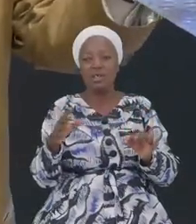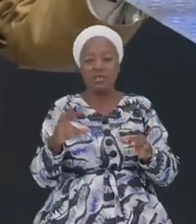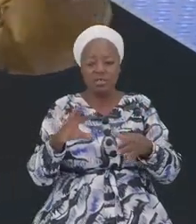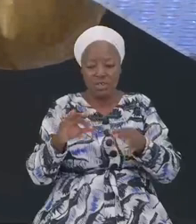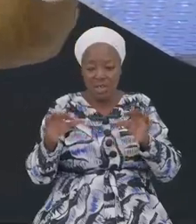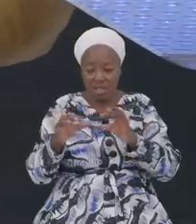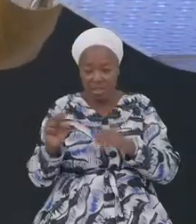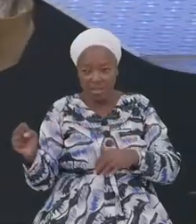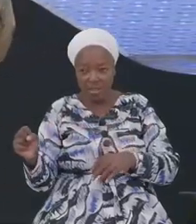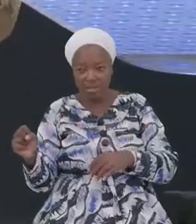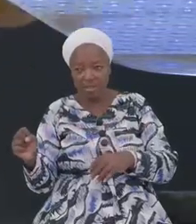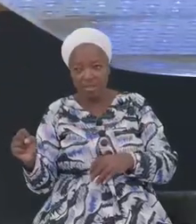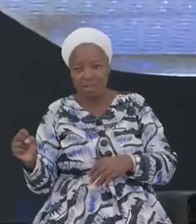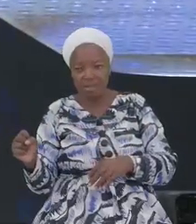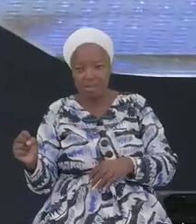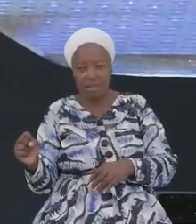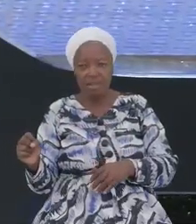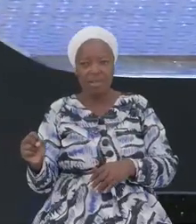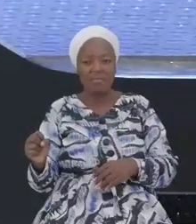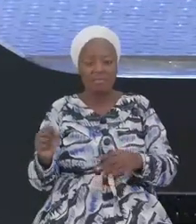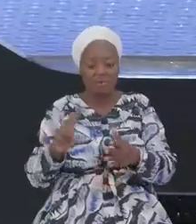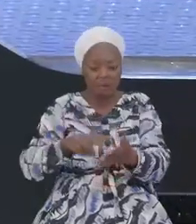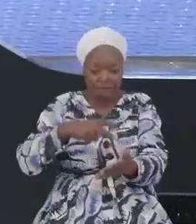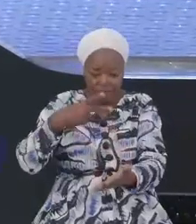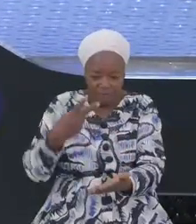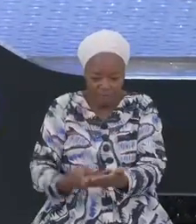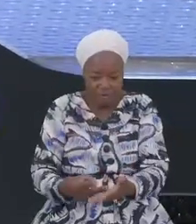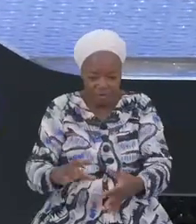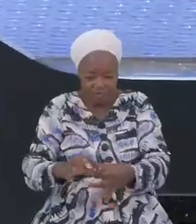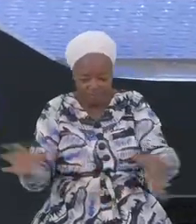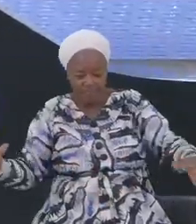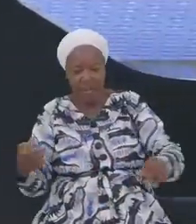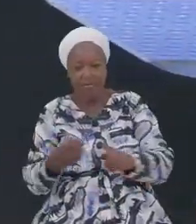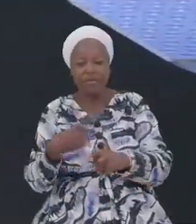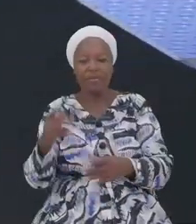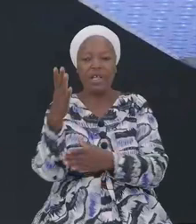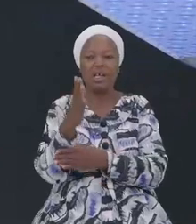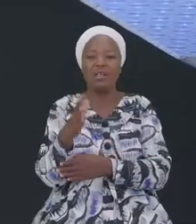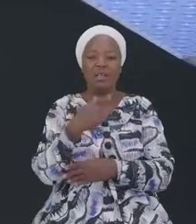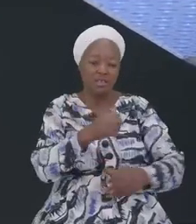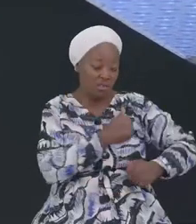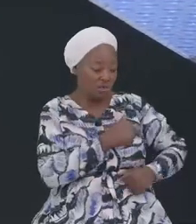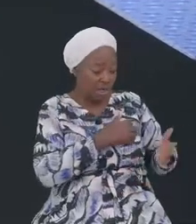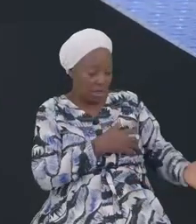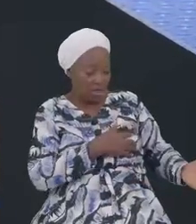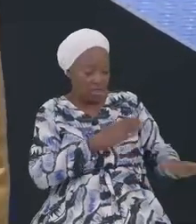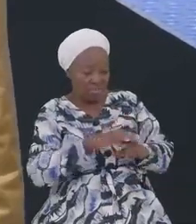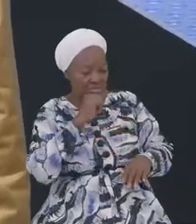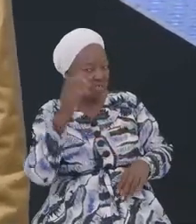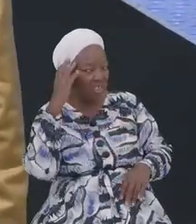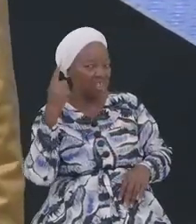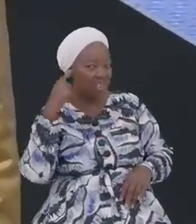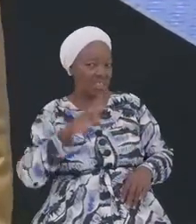les chaînes, au pluriel, tombèrent de ses mains. Les soldats ici n'ont pas entendu le